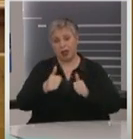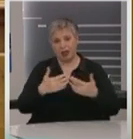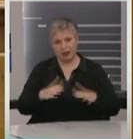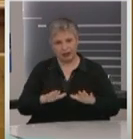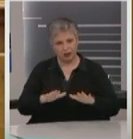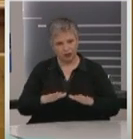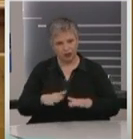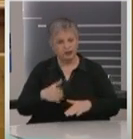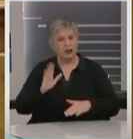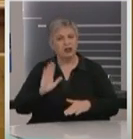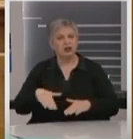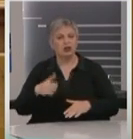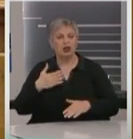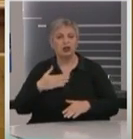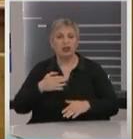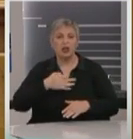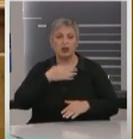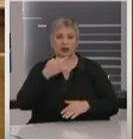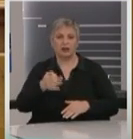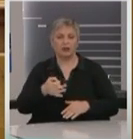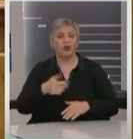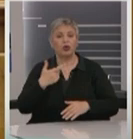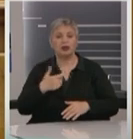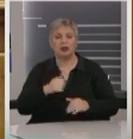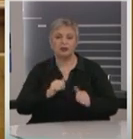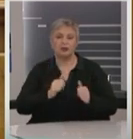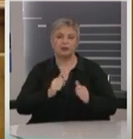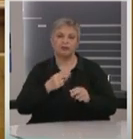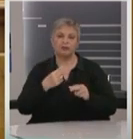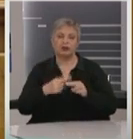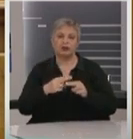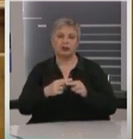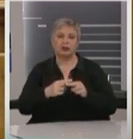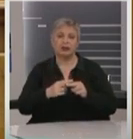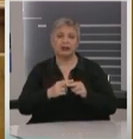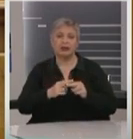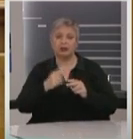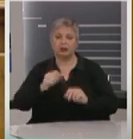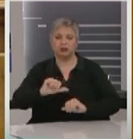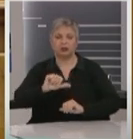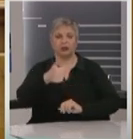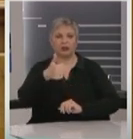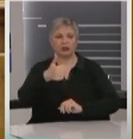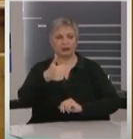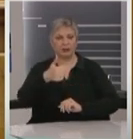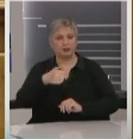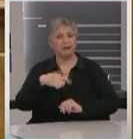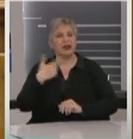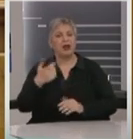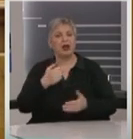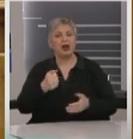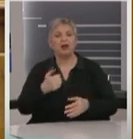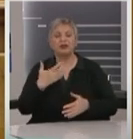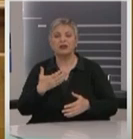η Ελλάδα έχει μία ακόμη σημαντική πρωτιά. Είναι από τις πρώτες χώρες στην αξιοποίηση